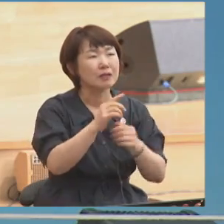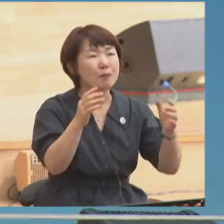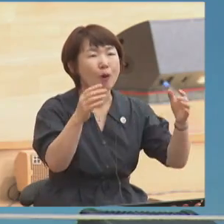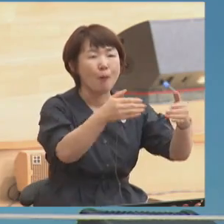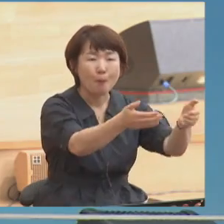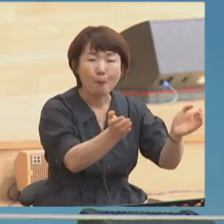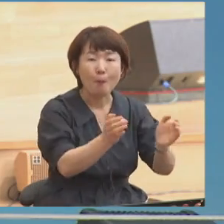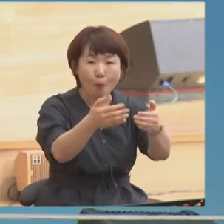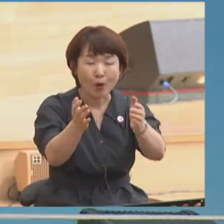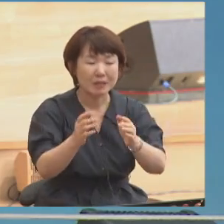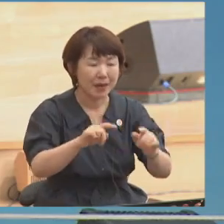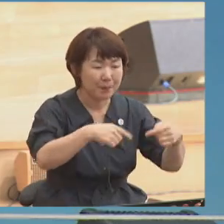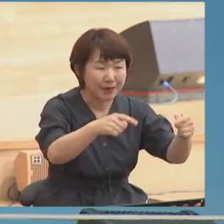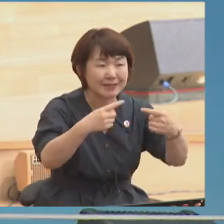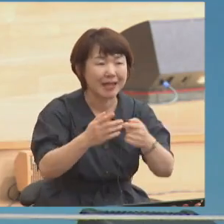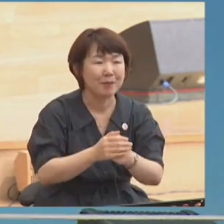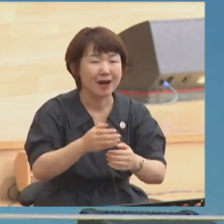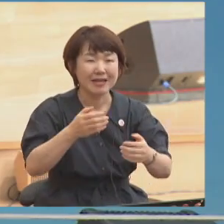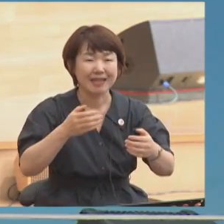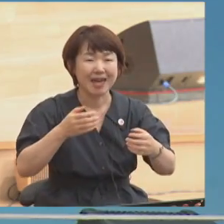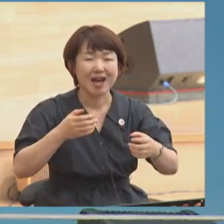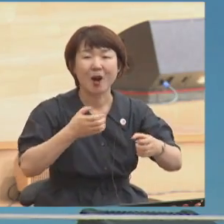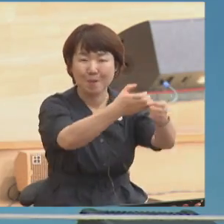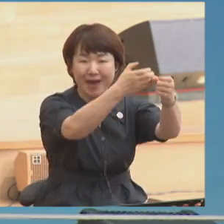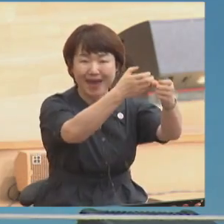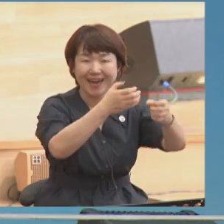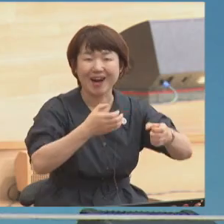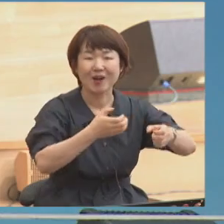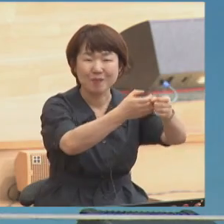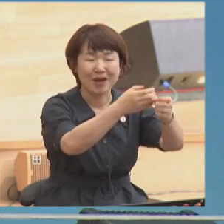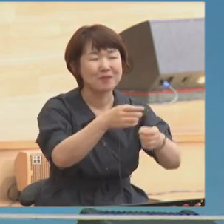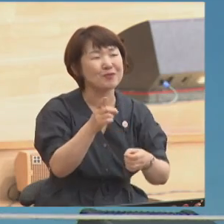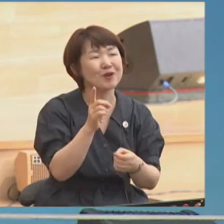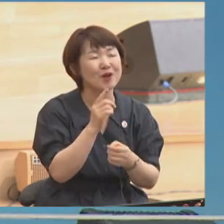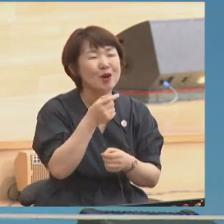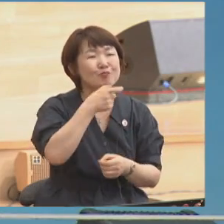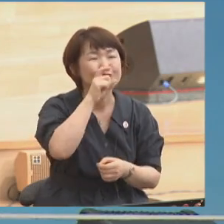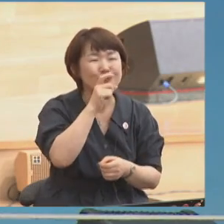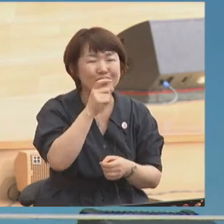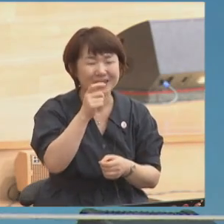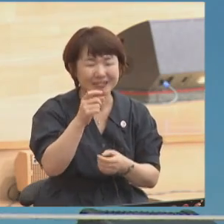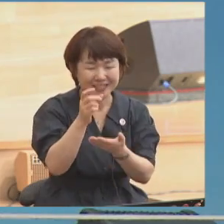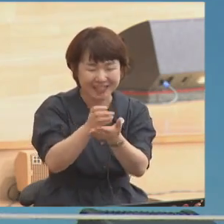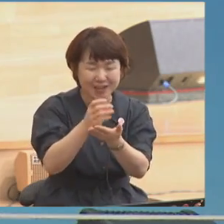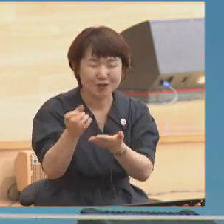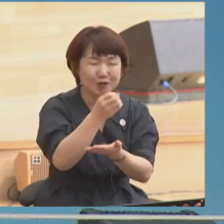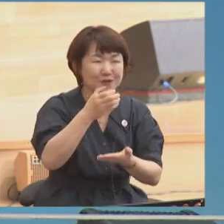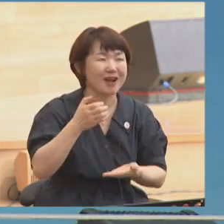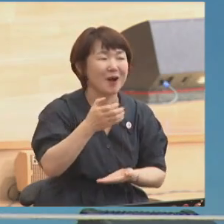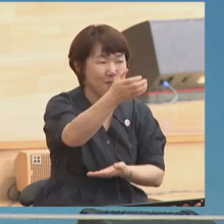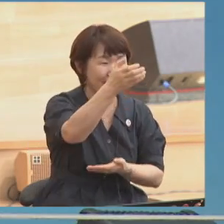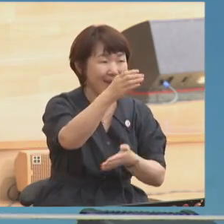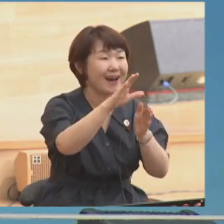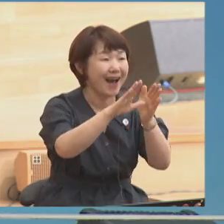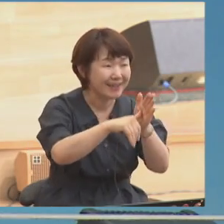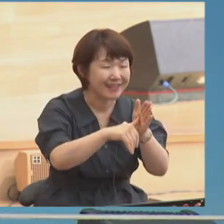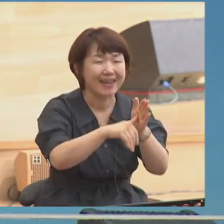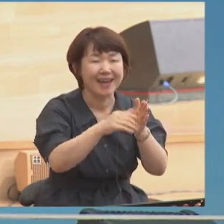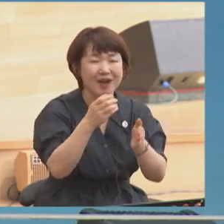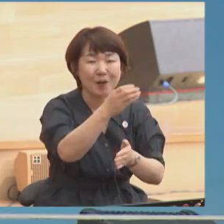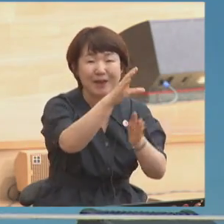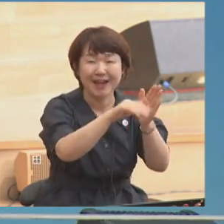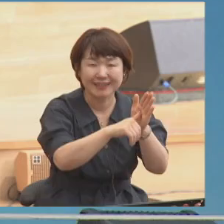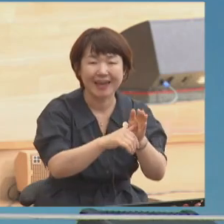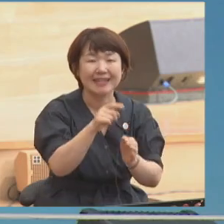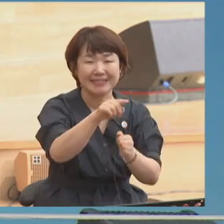뭐 이렇게 건배사를 외칠 때도 있잖아요. 예수 믿는 사람들이 음료잔이나 빈잔, 물잔을 들어서라도 이렇게 한번 이렇게 건배사를 외칠 때가